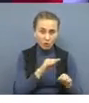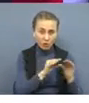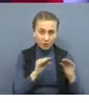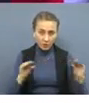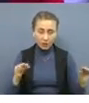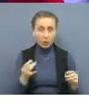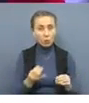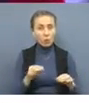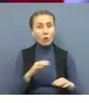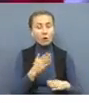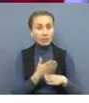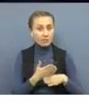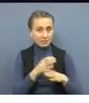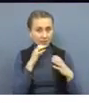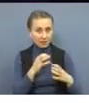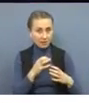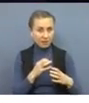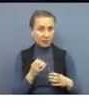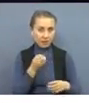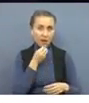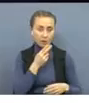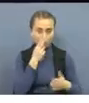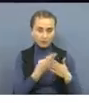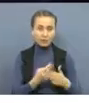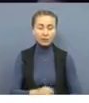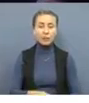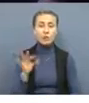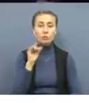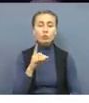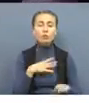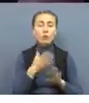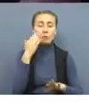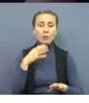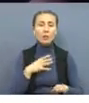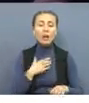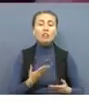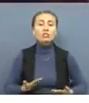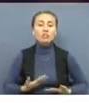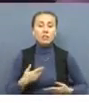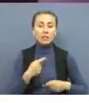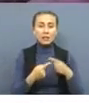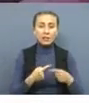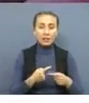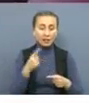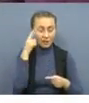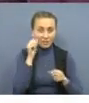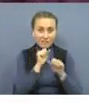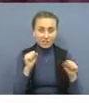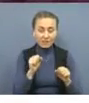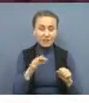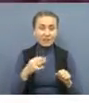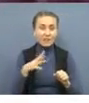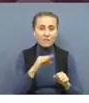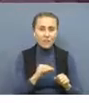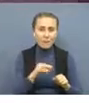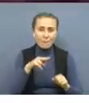менее сохранность вполне удовлетворительная. История – это то, что было и как жили наши предки. Такие находки просто взрывают мозг. В них пыль столетий